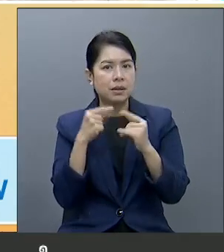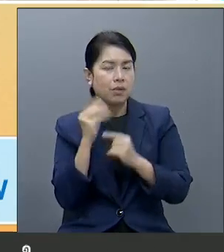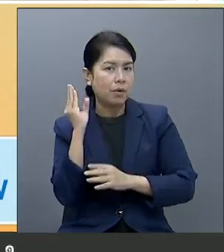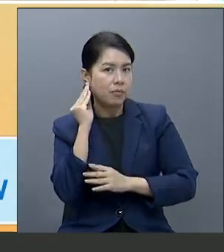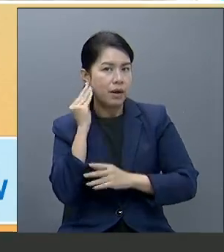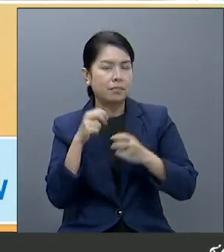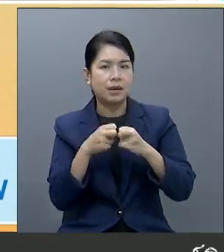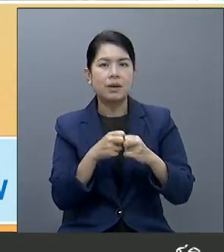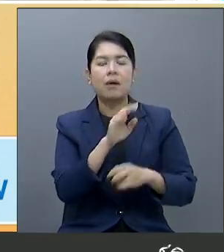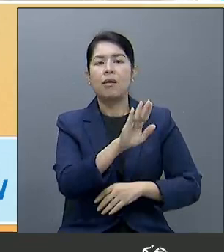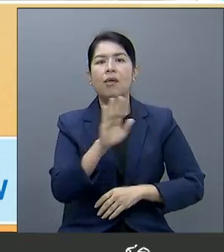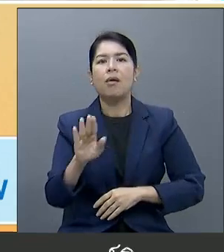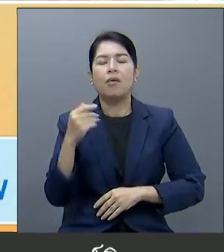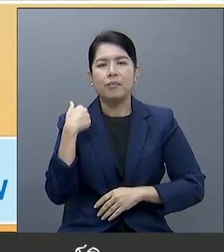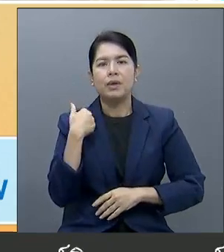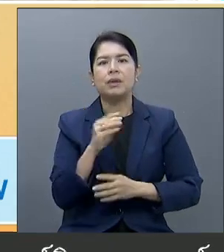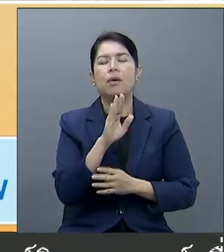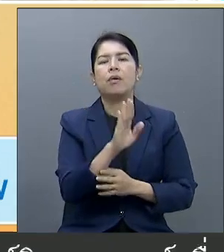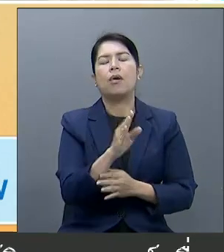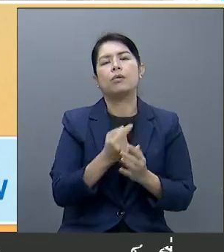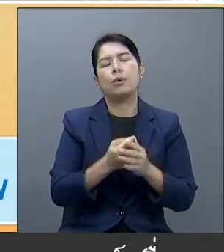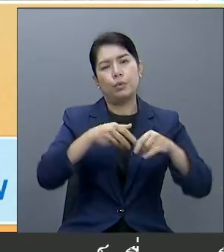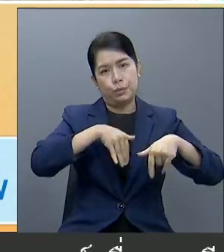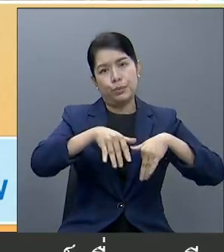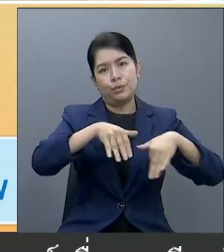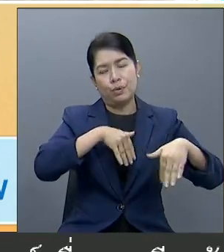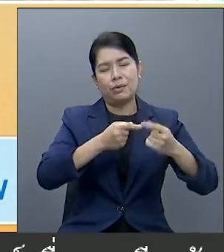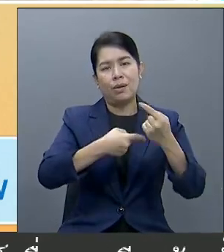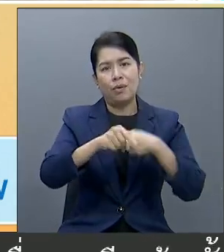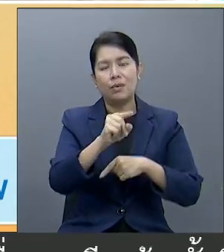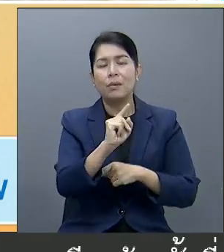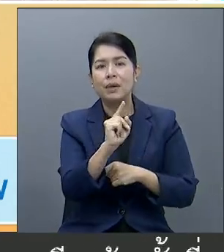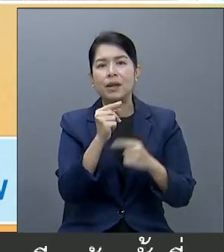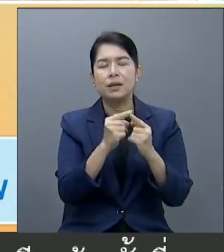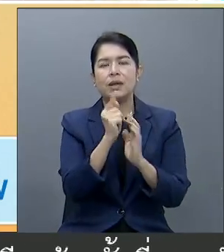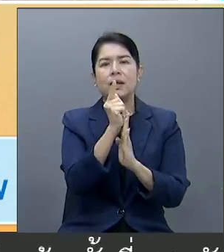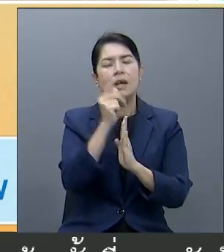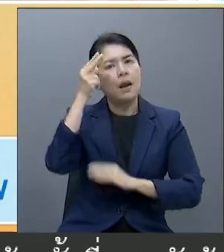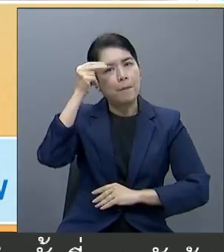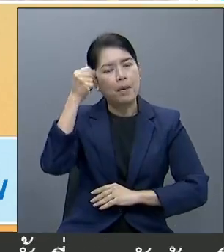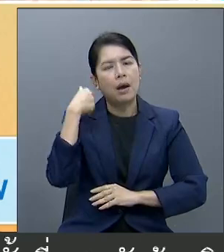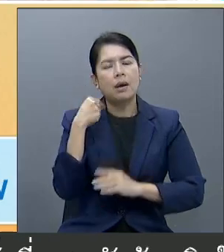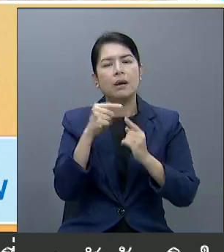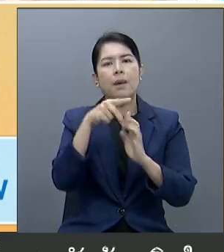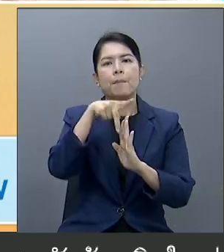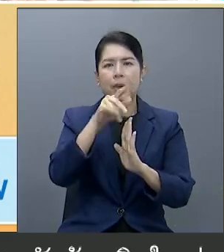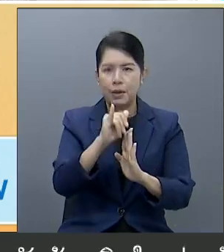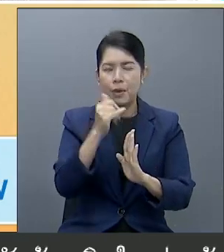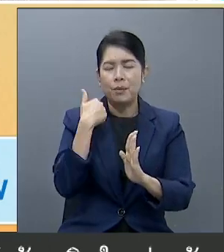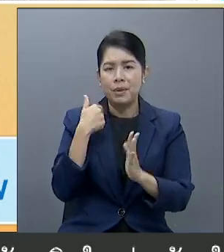ประเด็นนี้ก็มีในระดับพื้นที่แล้วก็ไปทำที่ลำปางกับที่พะเยาแล้วก็จะมีกระบวนการรับฟังความคิดเห็นจากส่วนกล